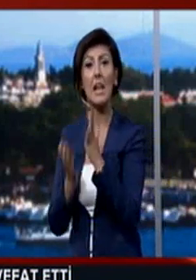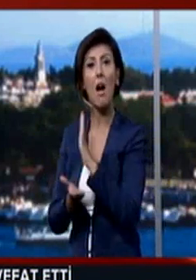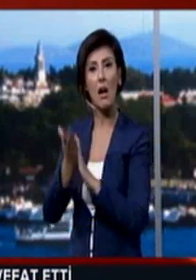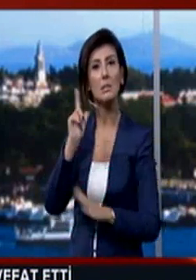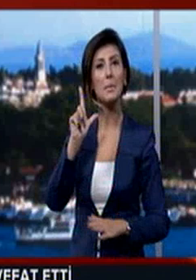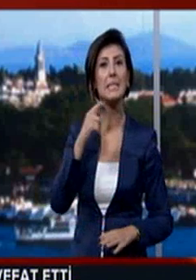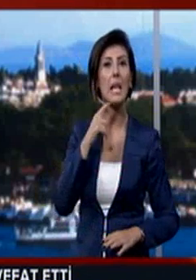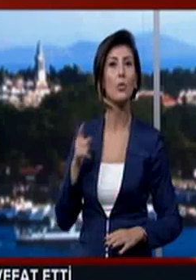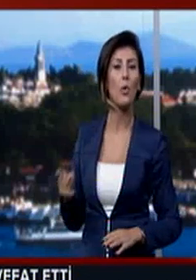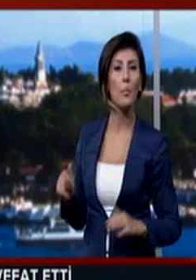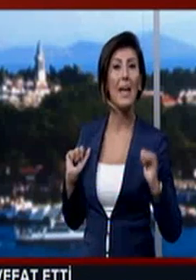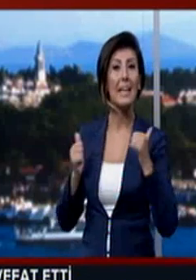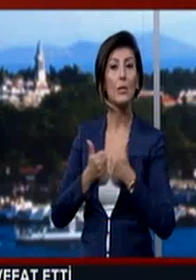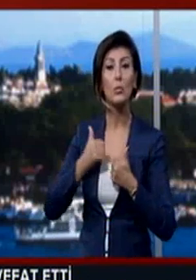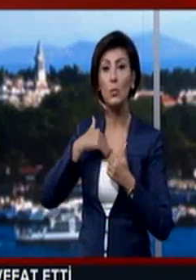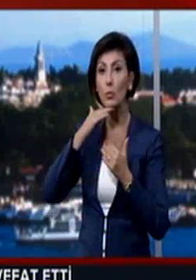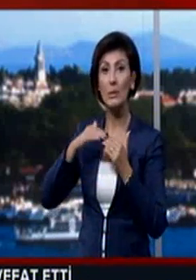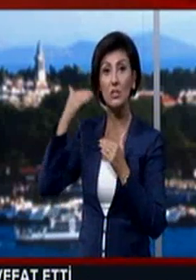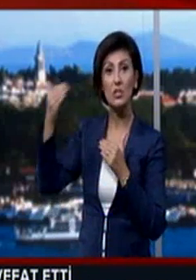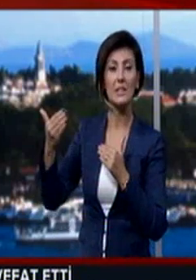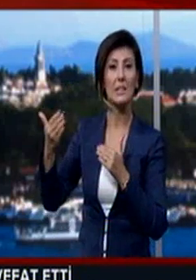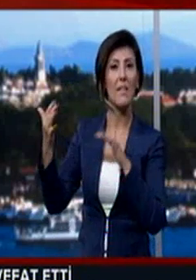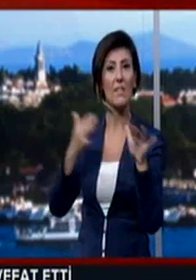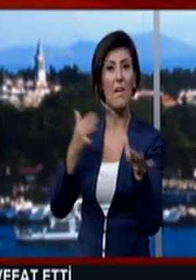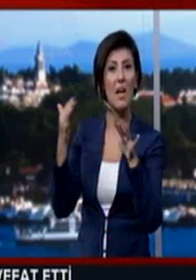de artırmamız gerekiyor. Yeleklere yurt dışından